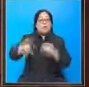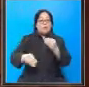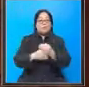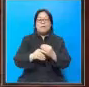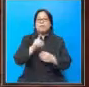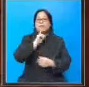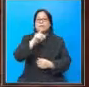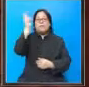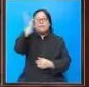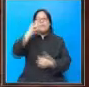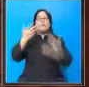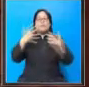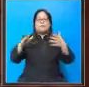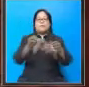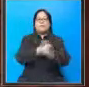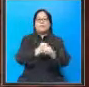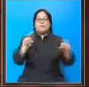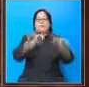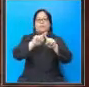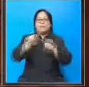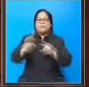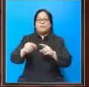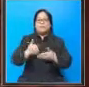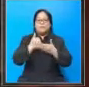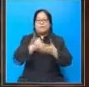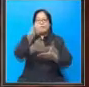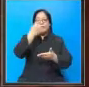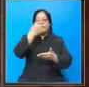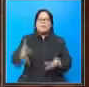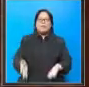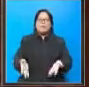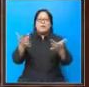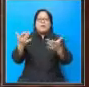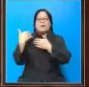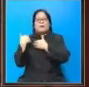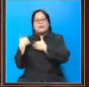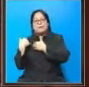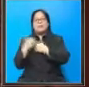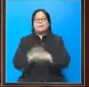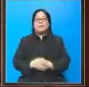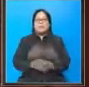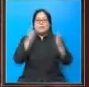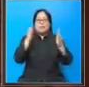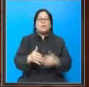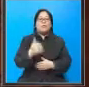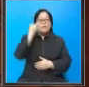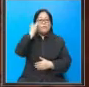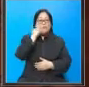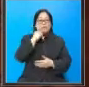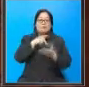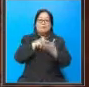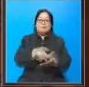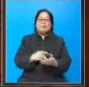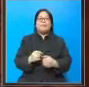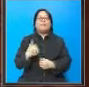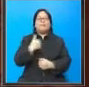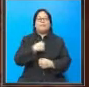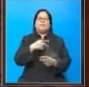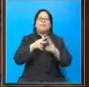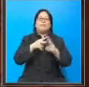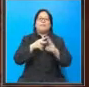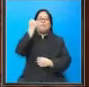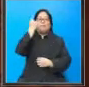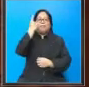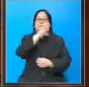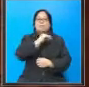sebenarnya kerajaan telah menyediakan berbagai bantuan Untuk meringankan beban warga emas yang terkesan Al kita